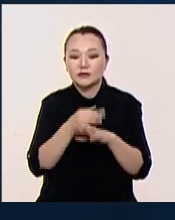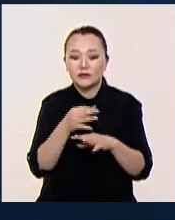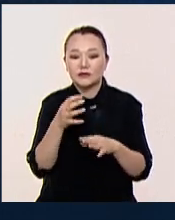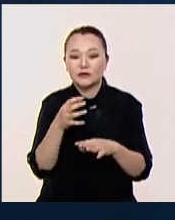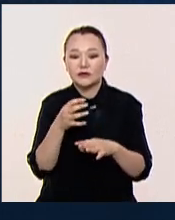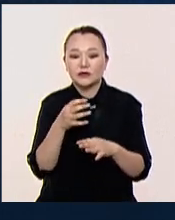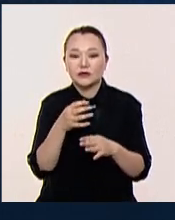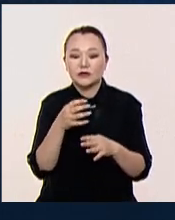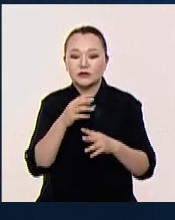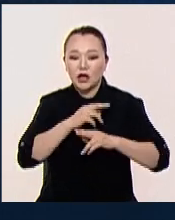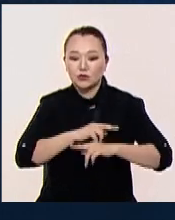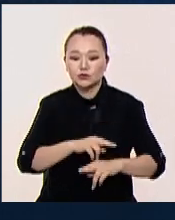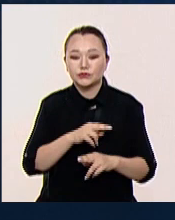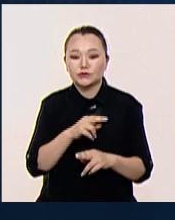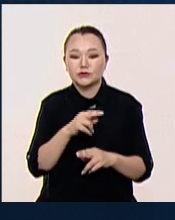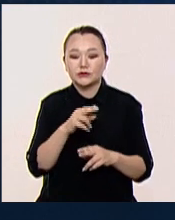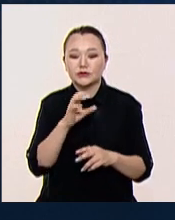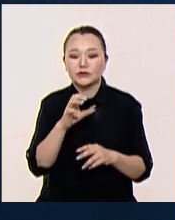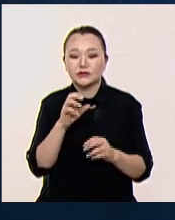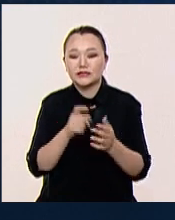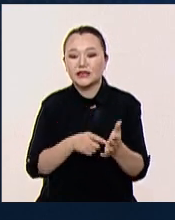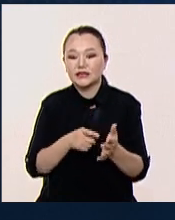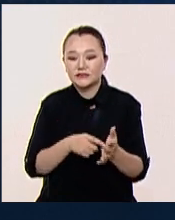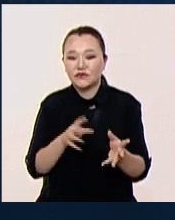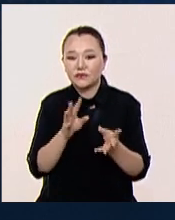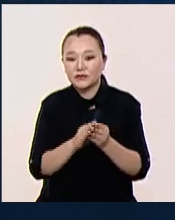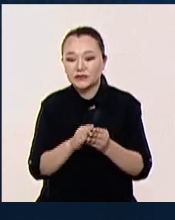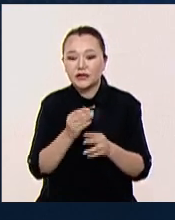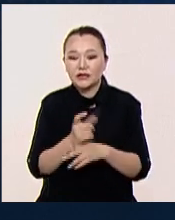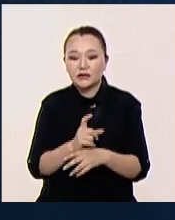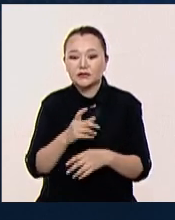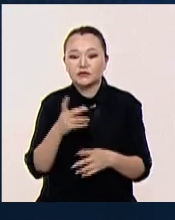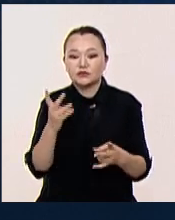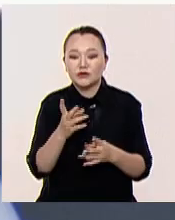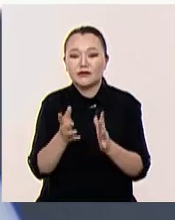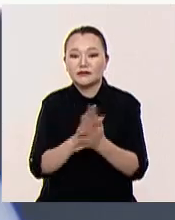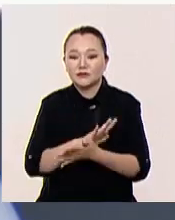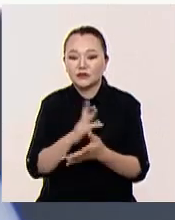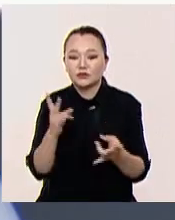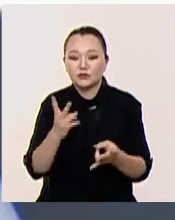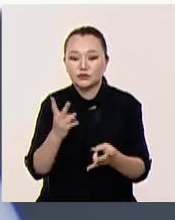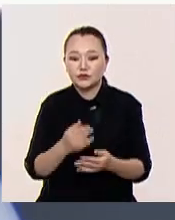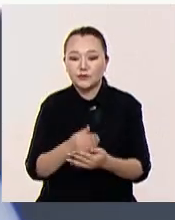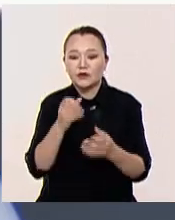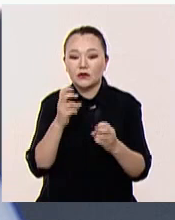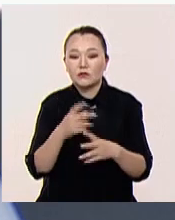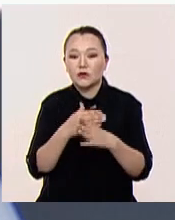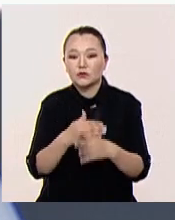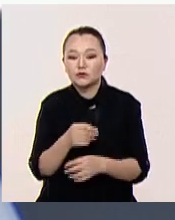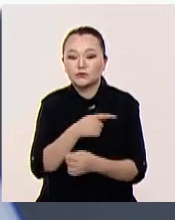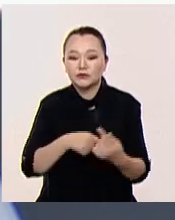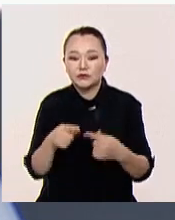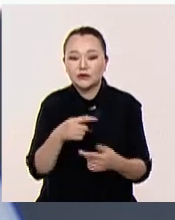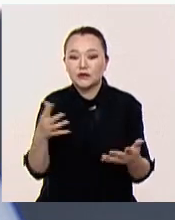там сотрудничать со следствием. Да? Мне кажется, вот эти пережитки надо отменять. Как помочь бизнесу?